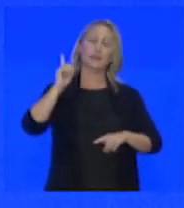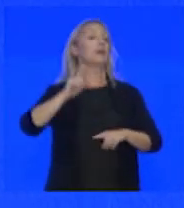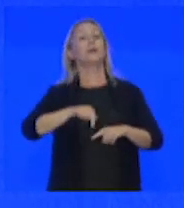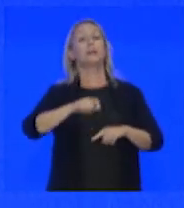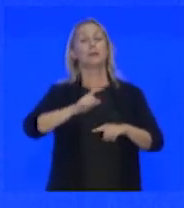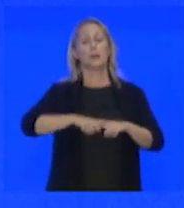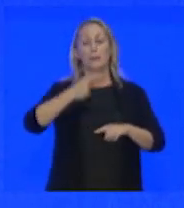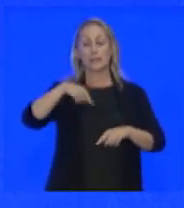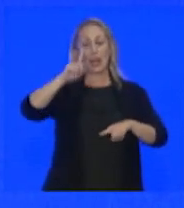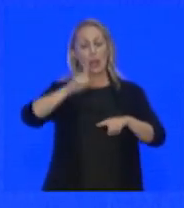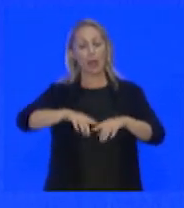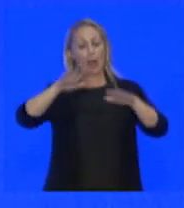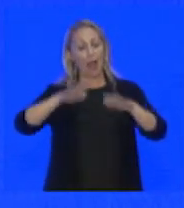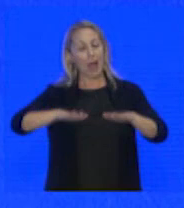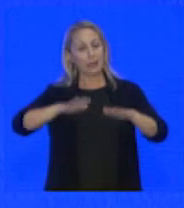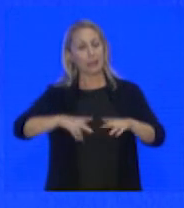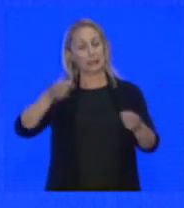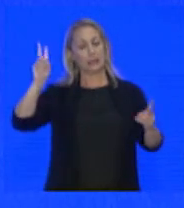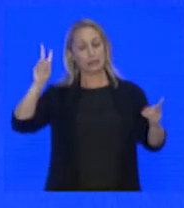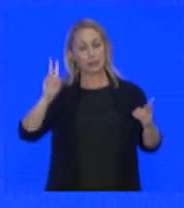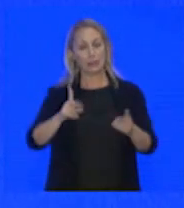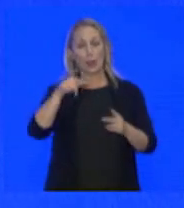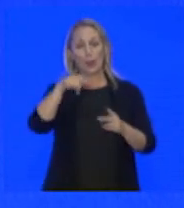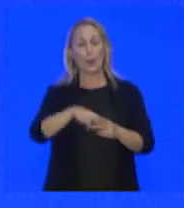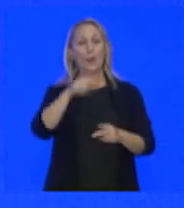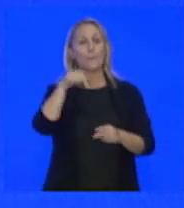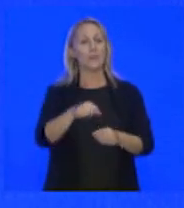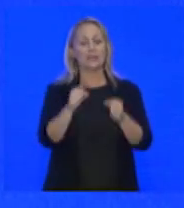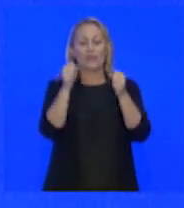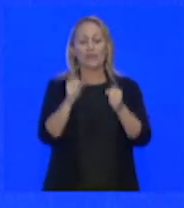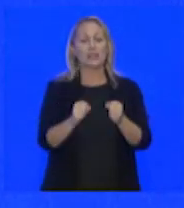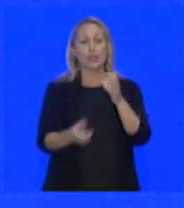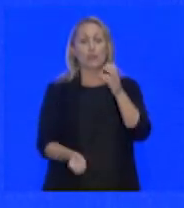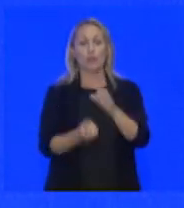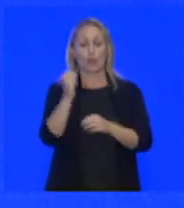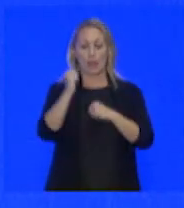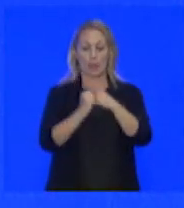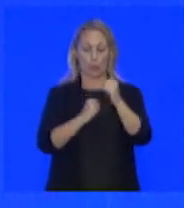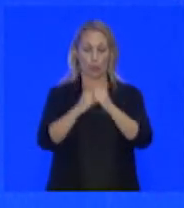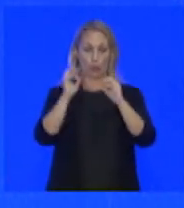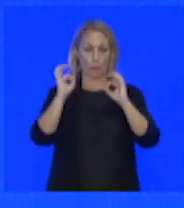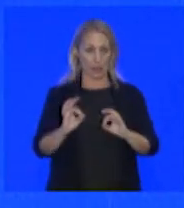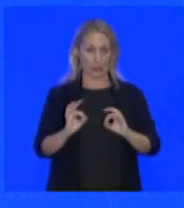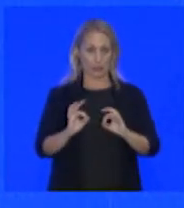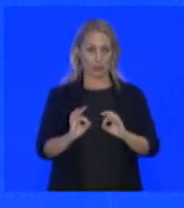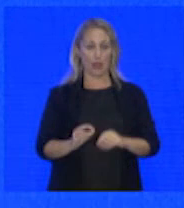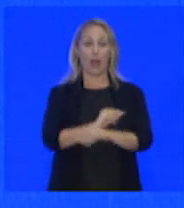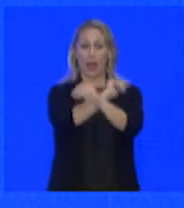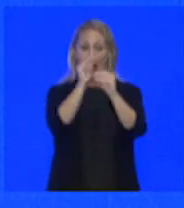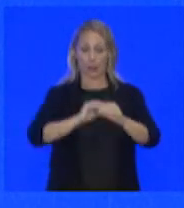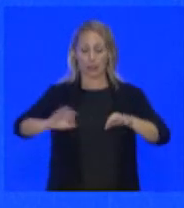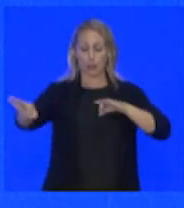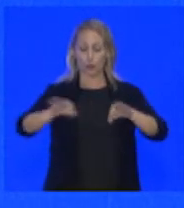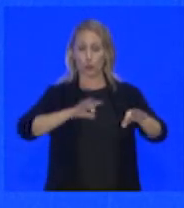την ανεργία, απέκτησε νέο πλούτο όταν βασίστηκε σε νέες υποδομές. Γι' αυτό και το σχέδιό μας για